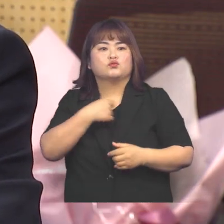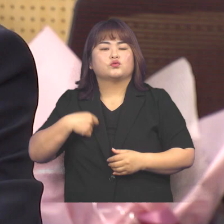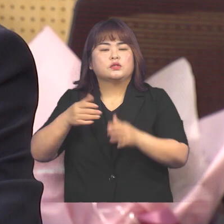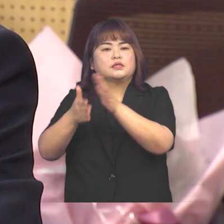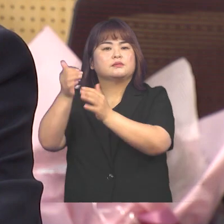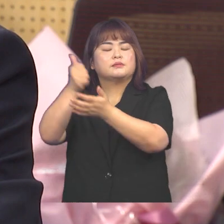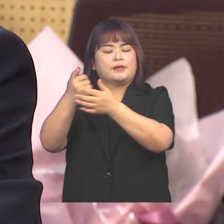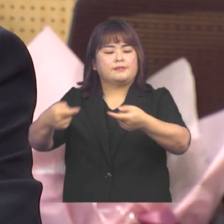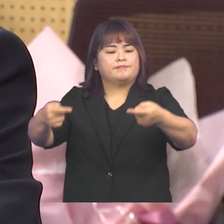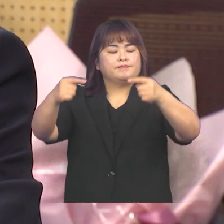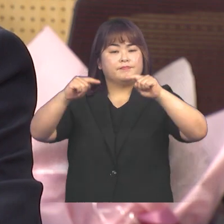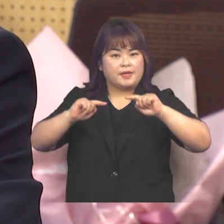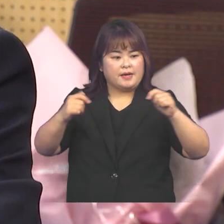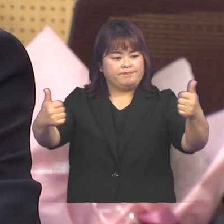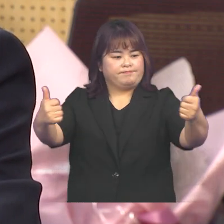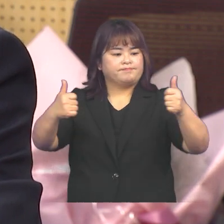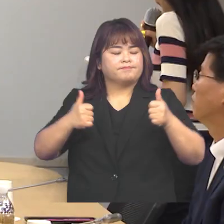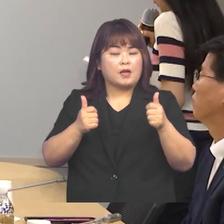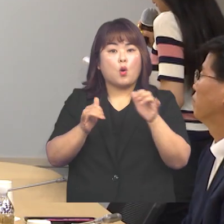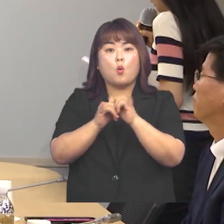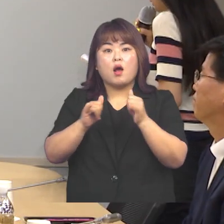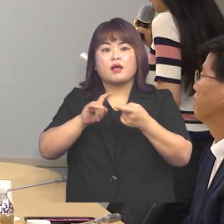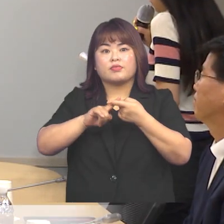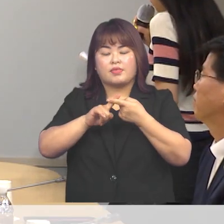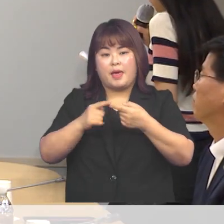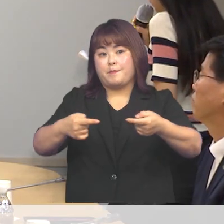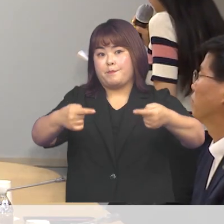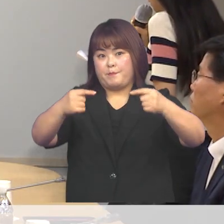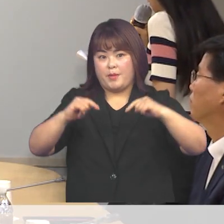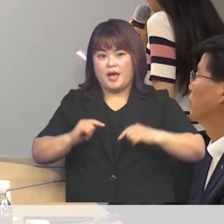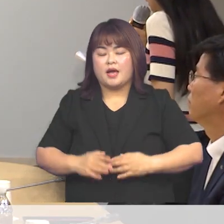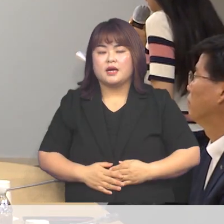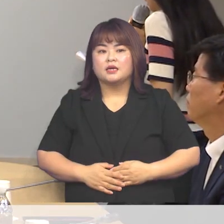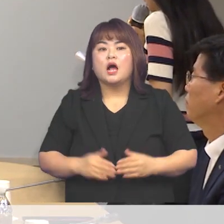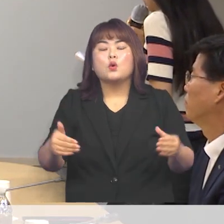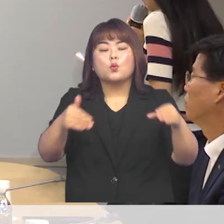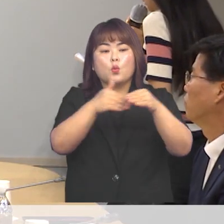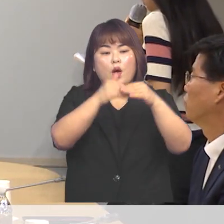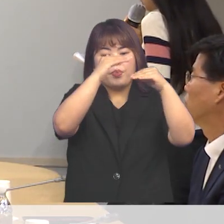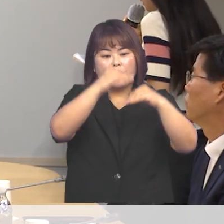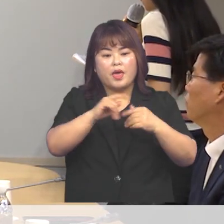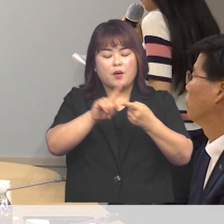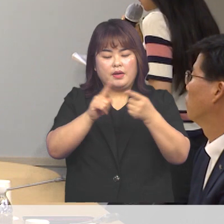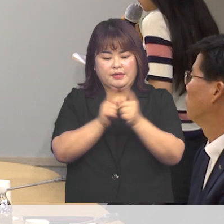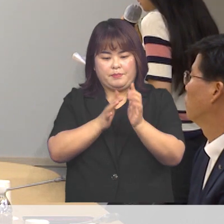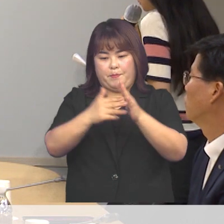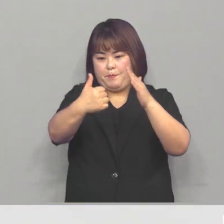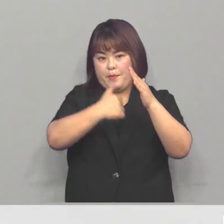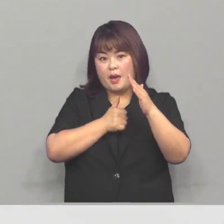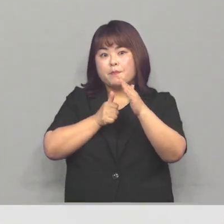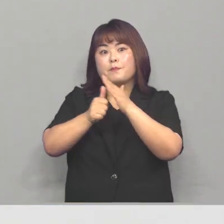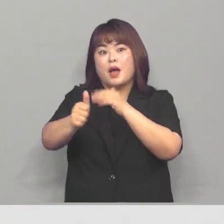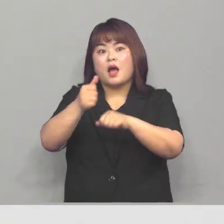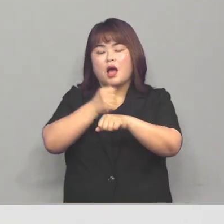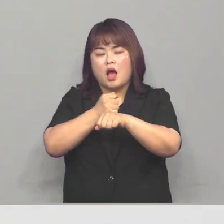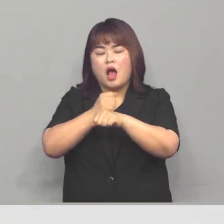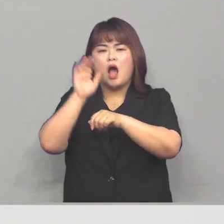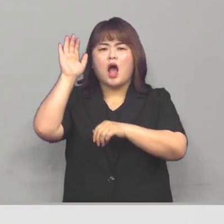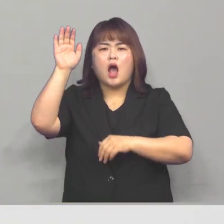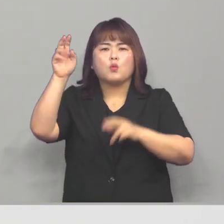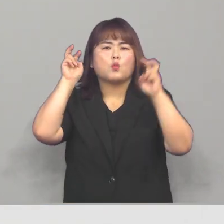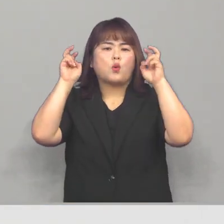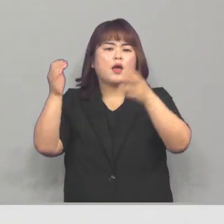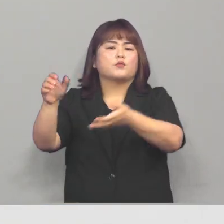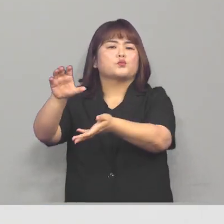양도시 관계자들이 참석했습니다. 협약에 따라 두 도시는 교차로 방문하고 기업의 투자유치상담회를 서로